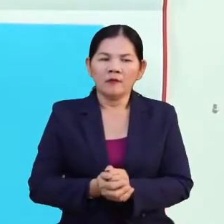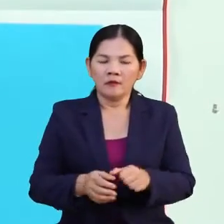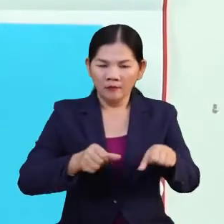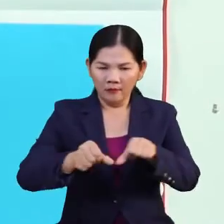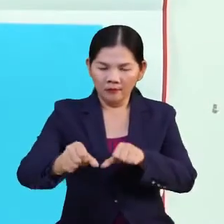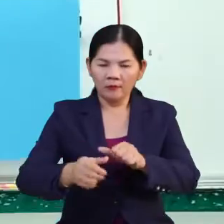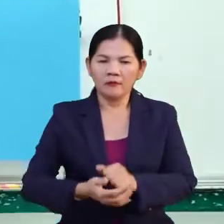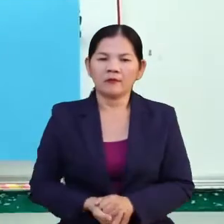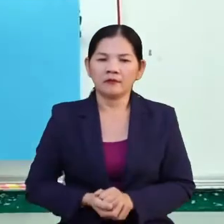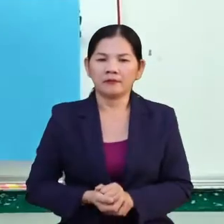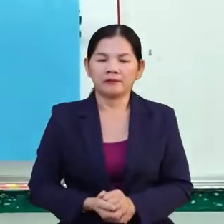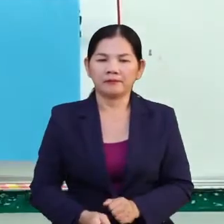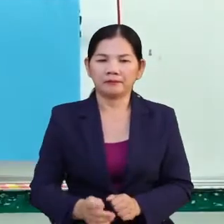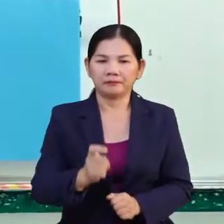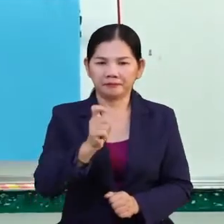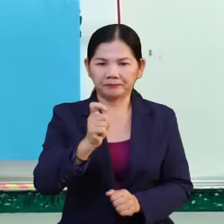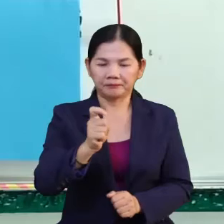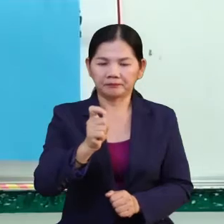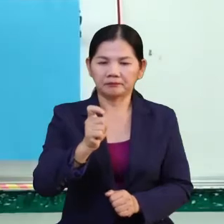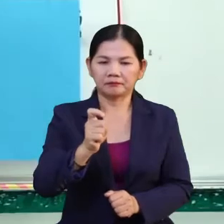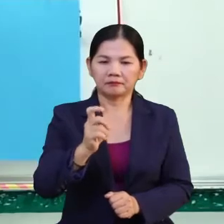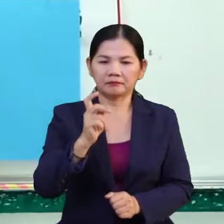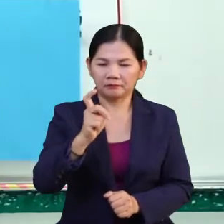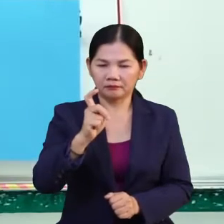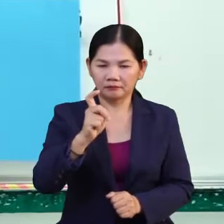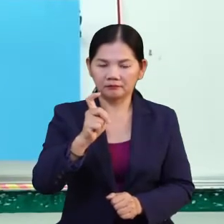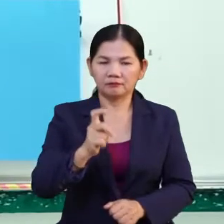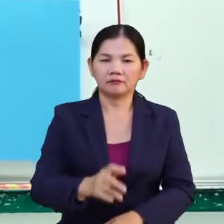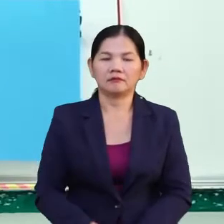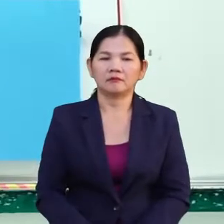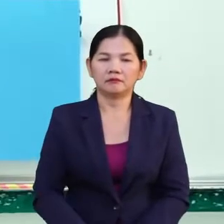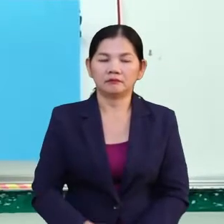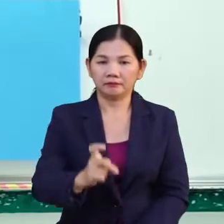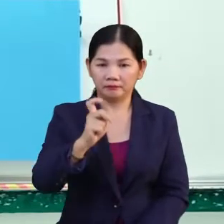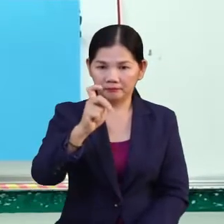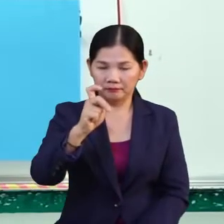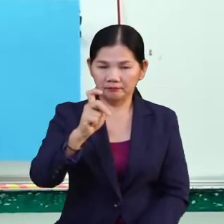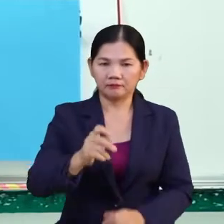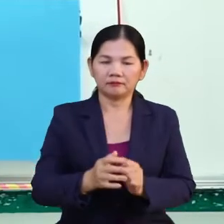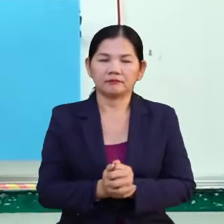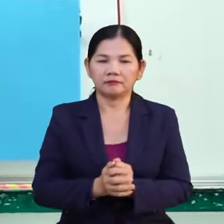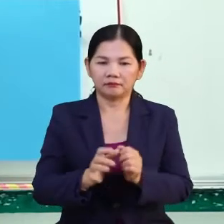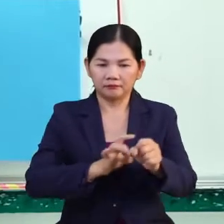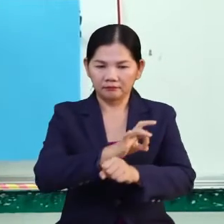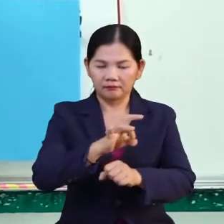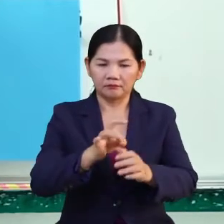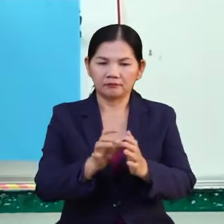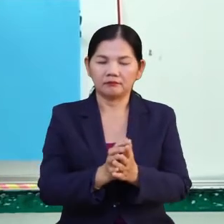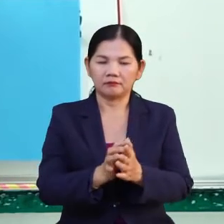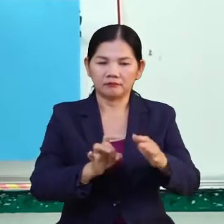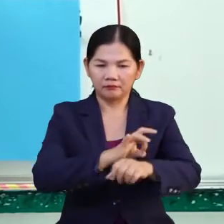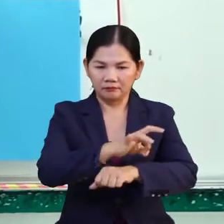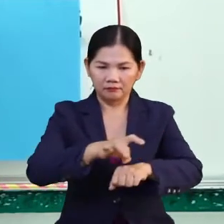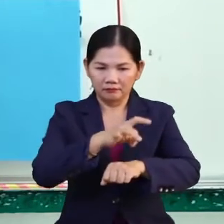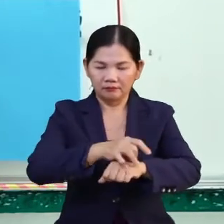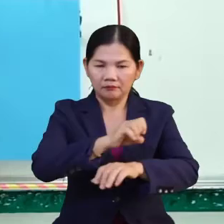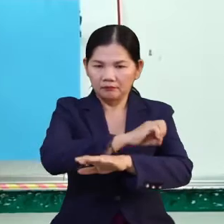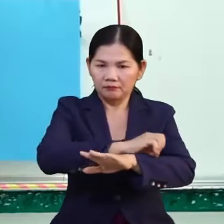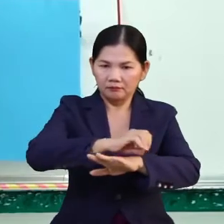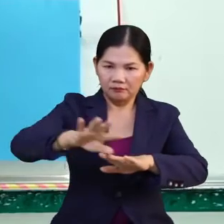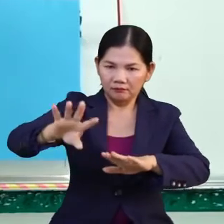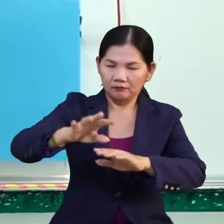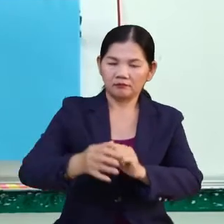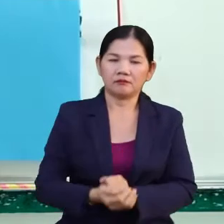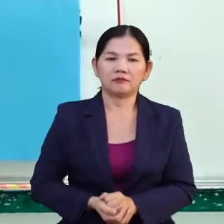ទៅចាចំណុចកកនៅពេលចូលមើលល្ខោនឬភាពយន្តអ